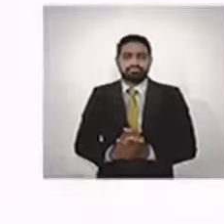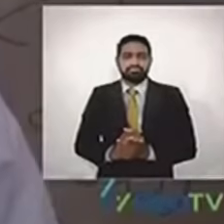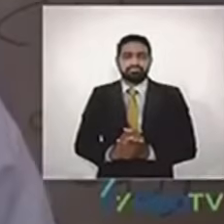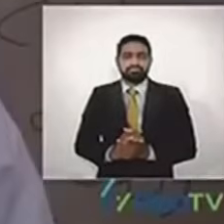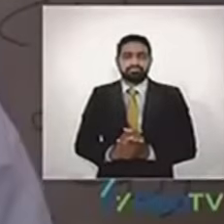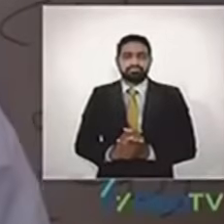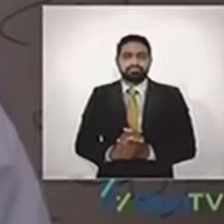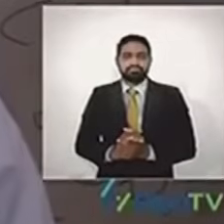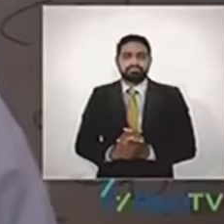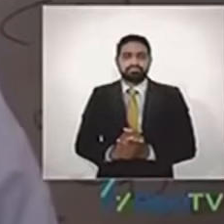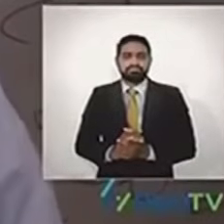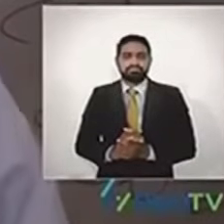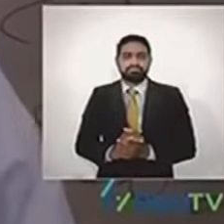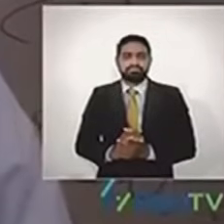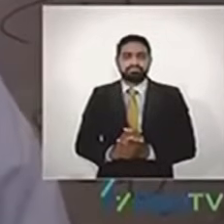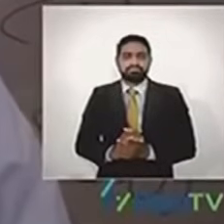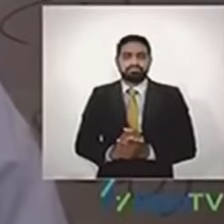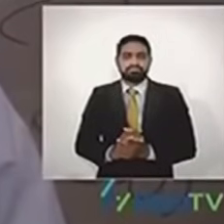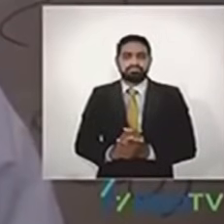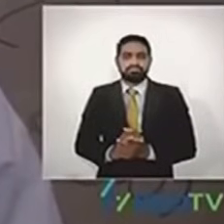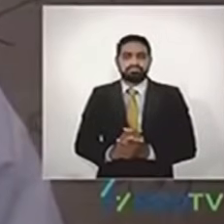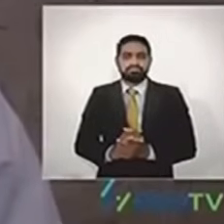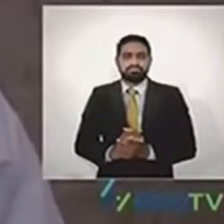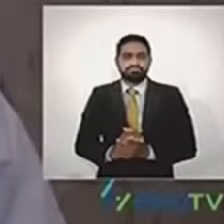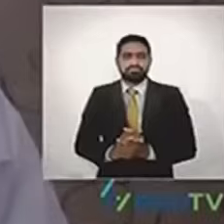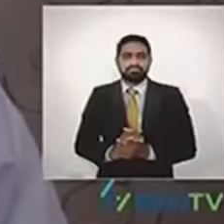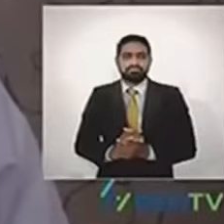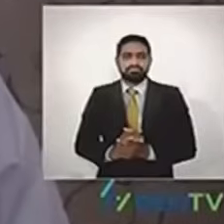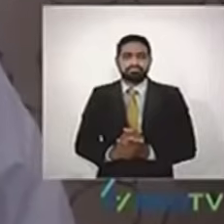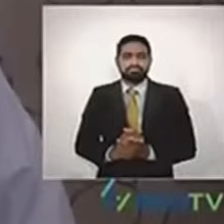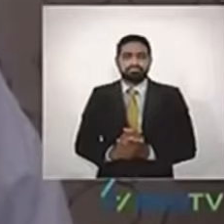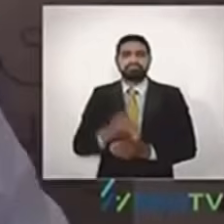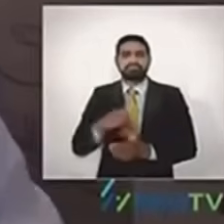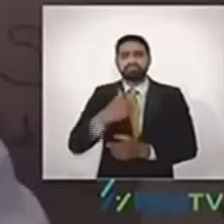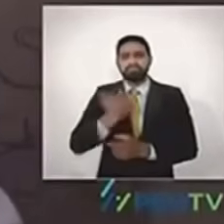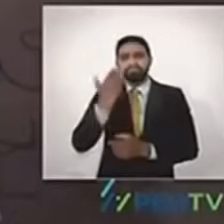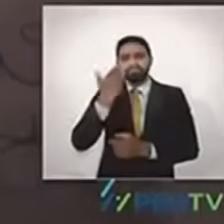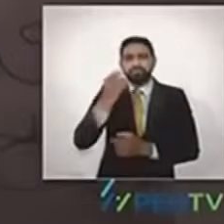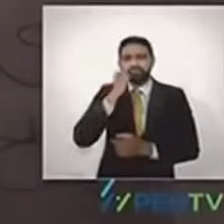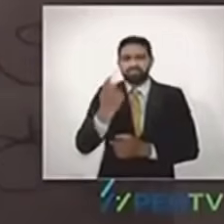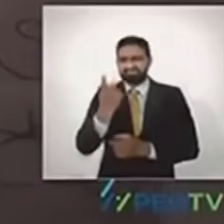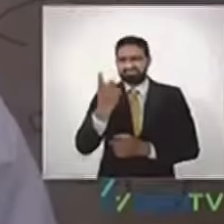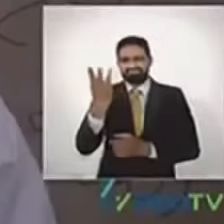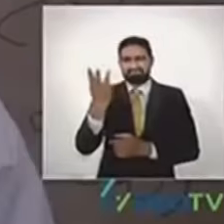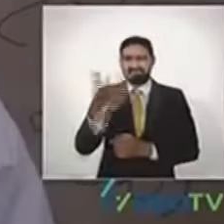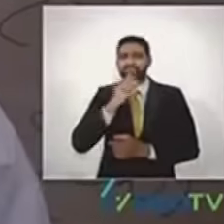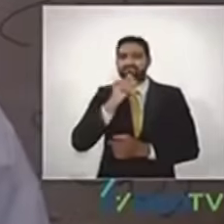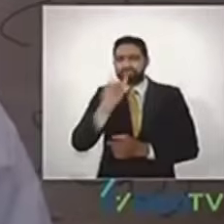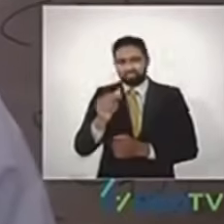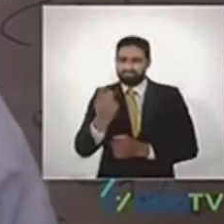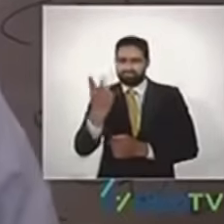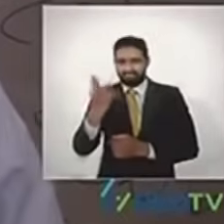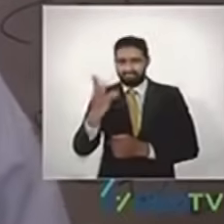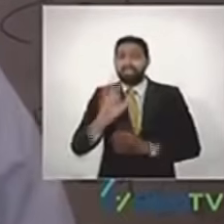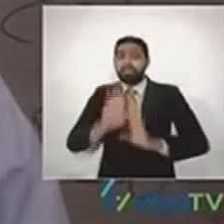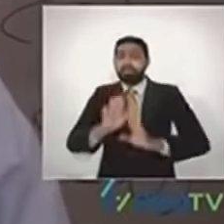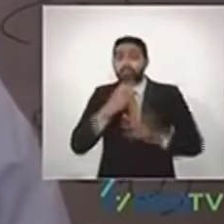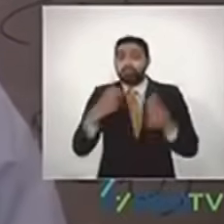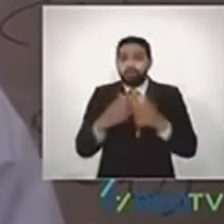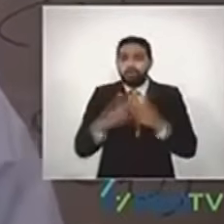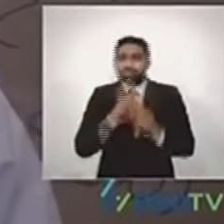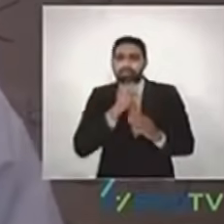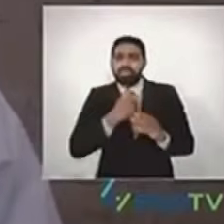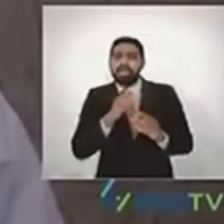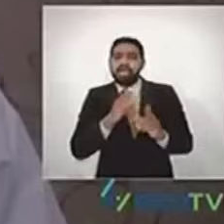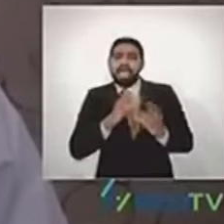කරන්නේ අනාතර මෛත්‍රීපාල I can see that besides a few, no one is standing up to defend this. The former president Maithripala Sirisena is